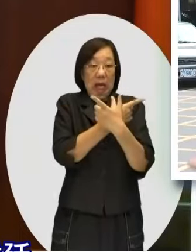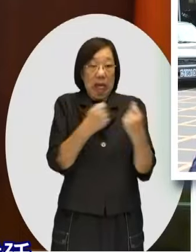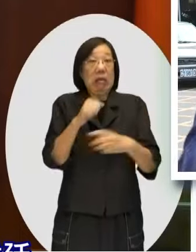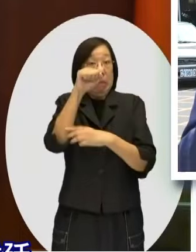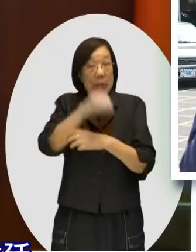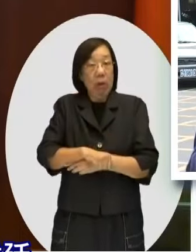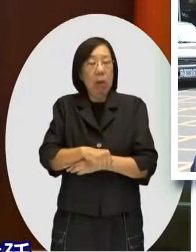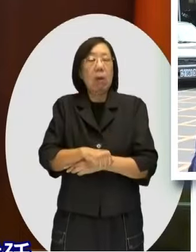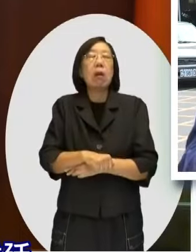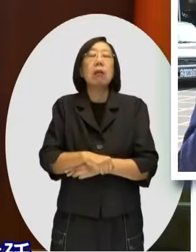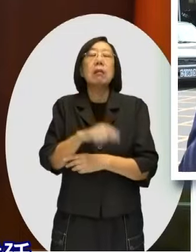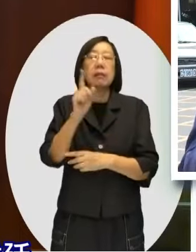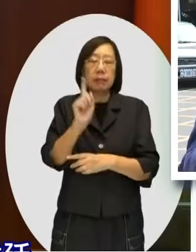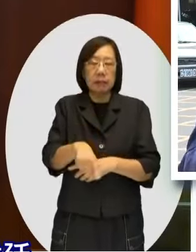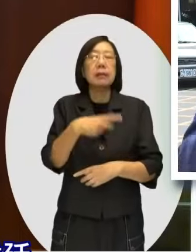会被判。那在这种状况下，这个死刑制度等同于存在跟不存在是差不多的结果了。 好，不如何呢？现在大法官都已经做